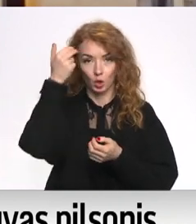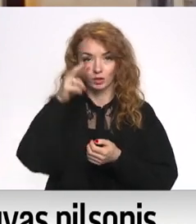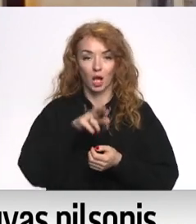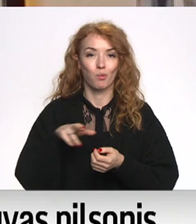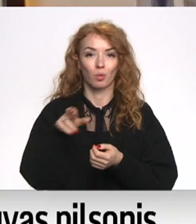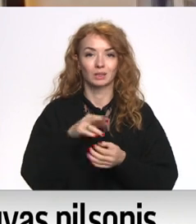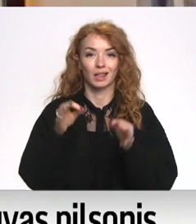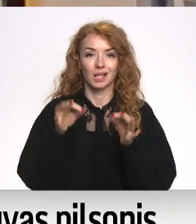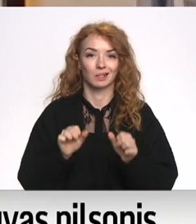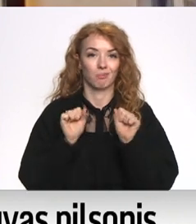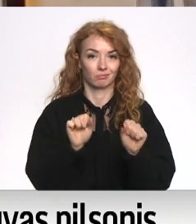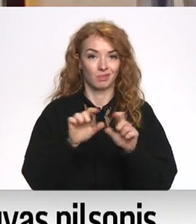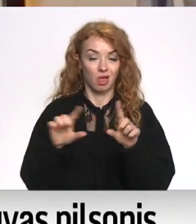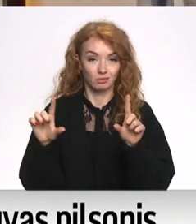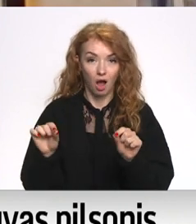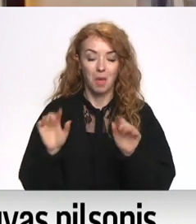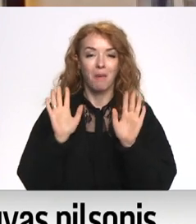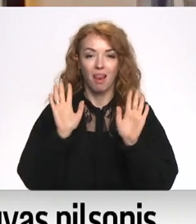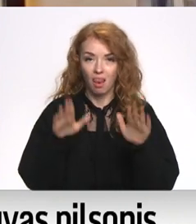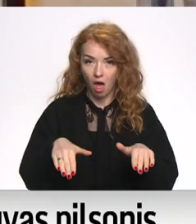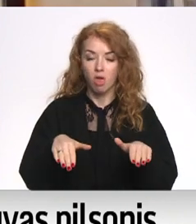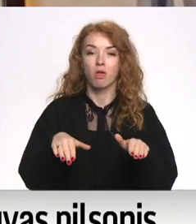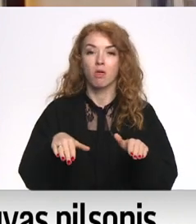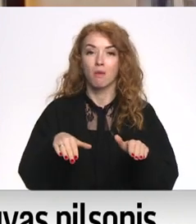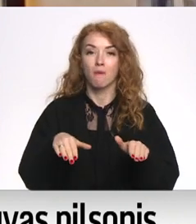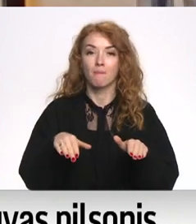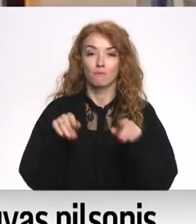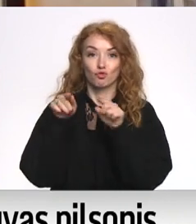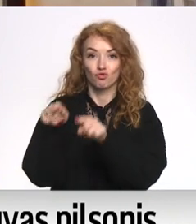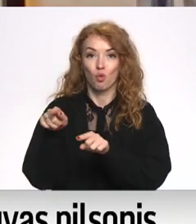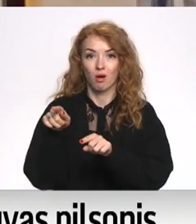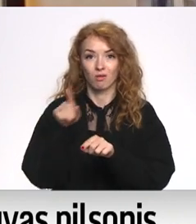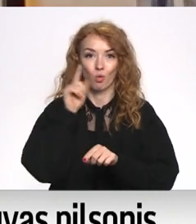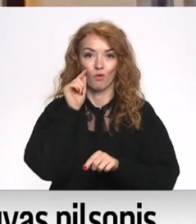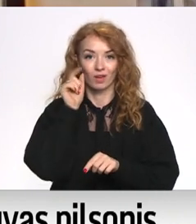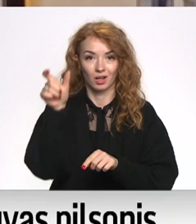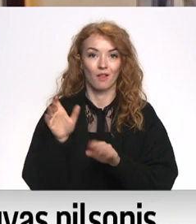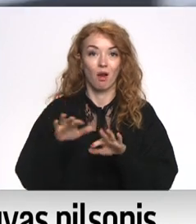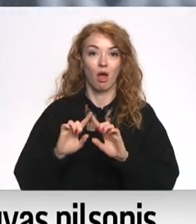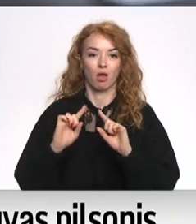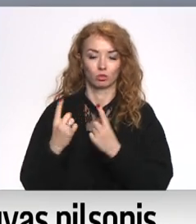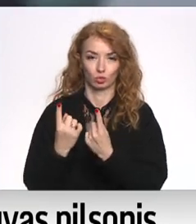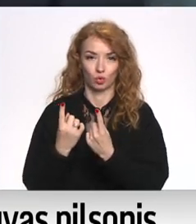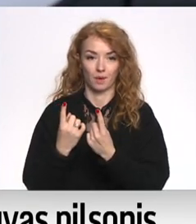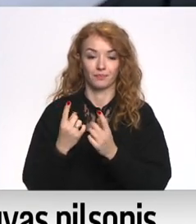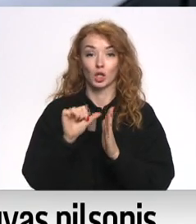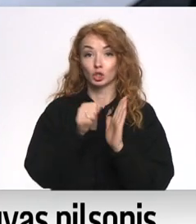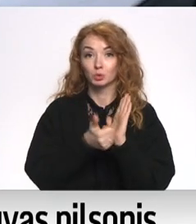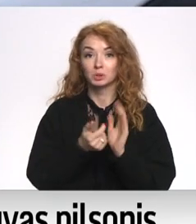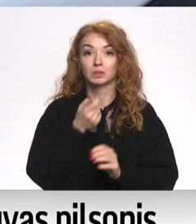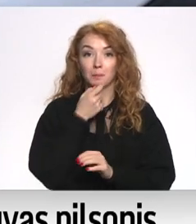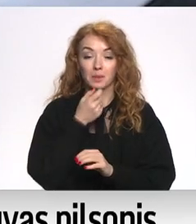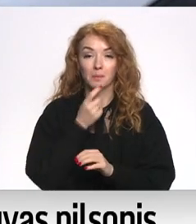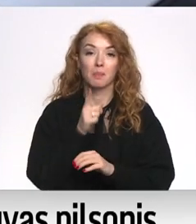Republikas tiesību sargājušām iestādēm, lai attiecīgi mēs šo te vīrieti varētu aizturēt. 16.